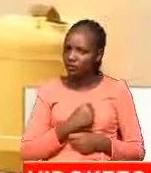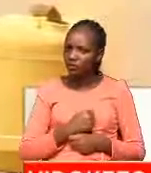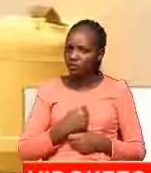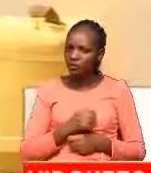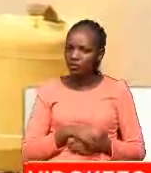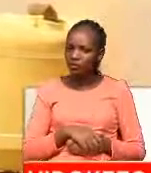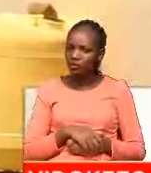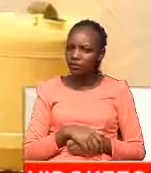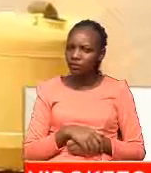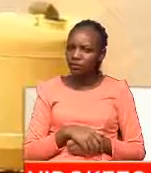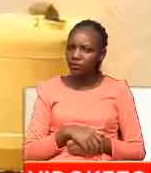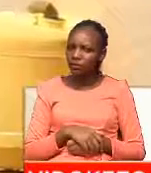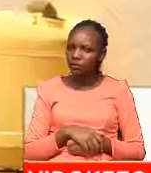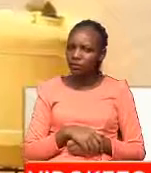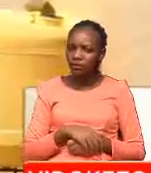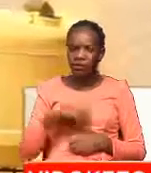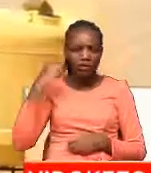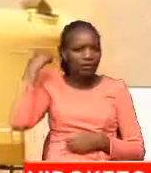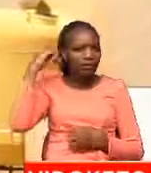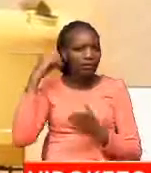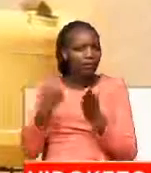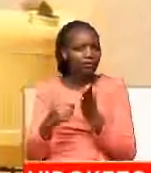tumepata ya kwamba kuna